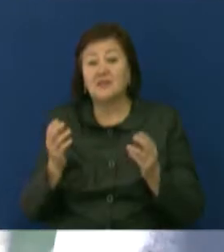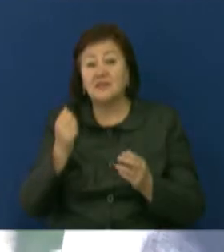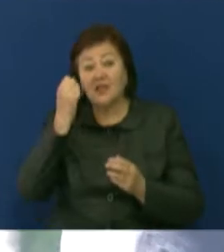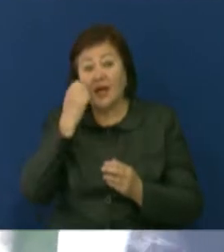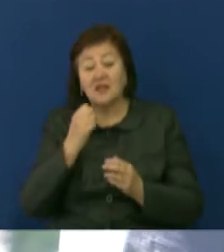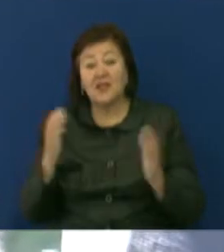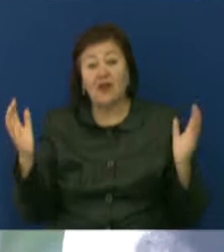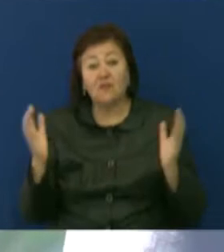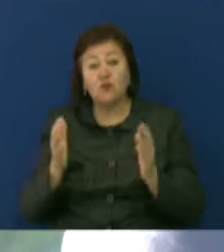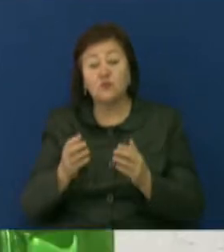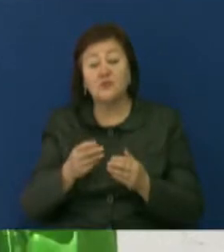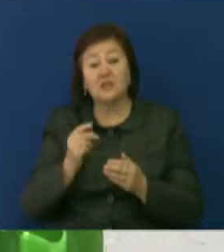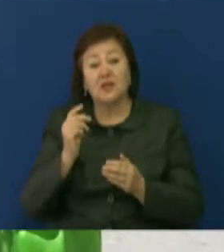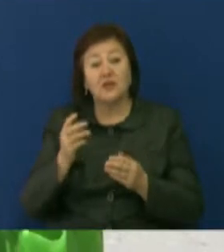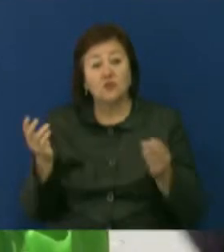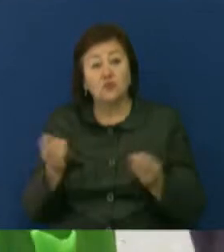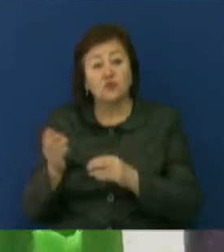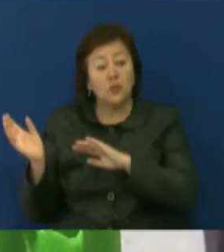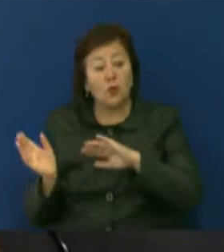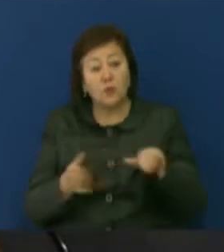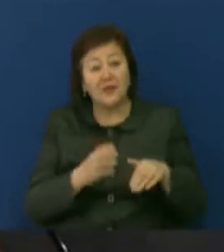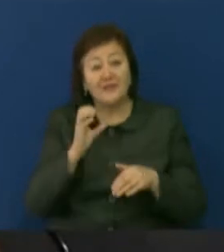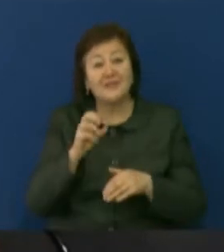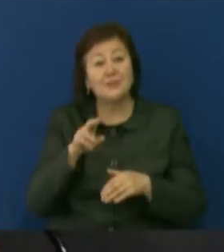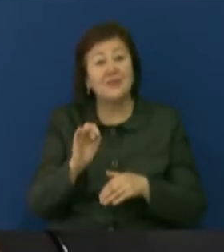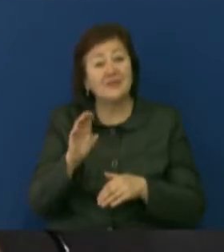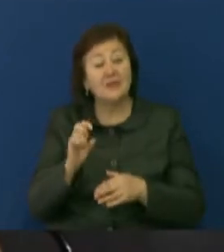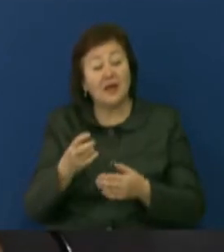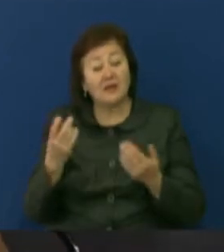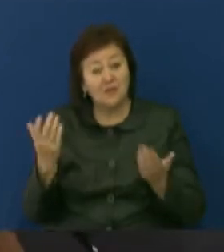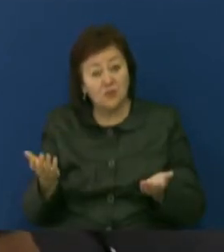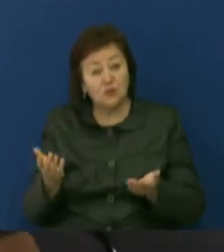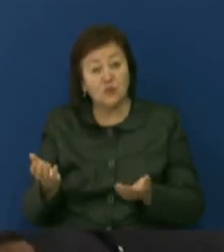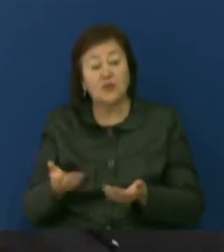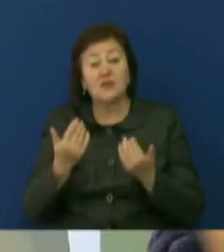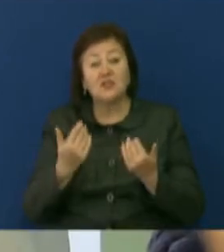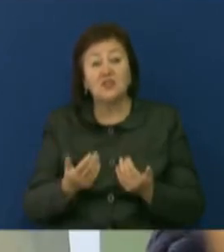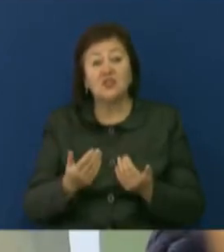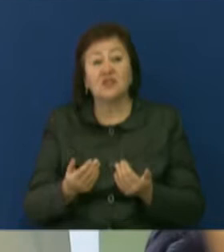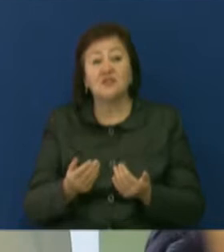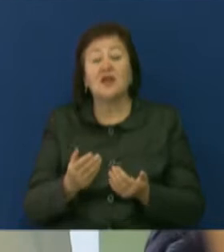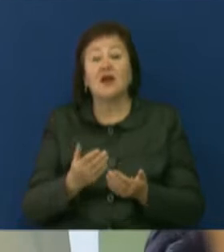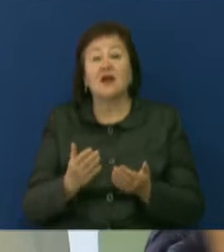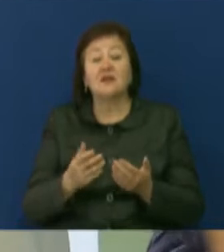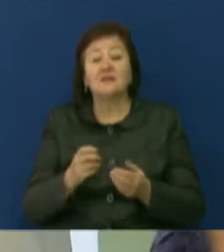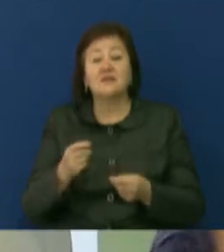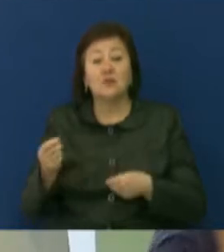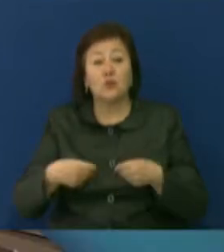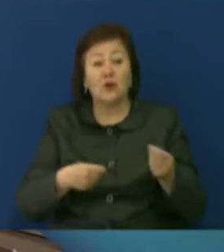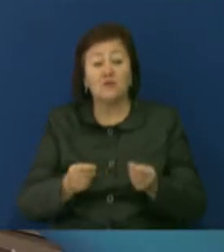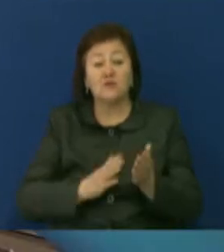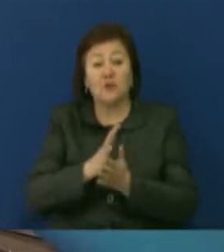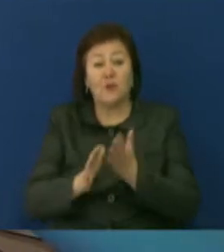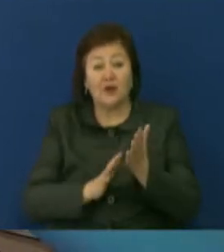болған. Айта кету керек, жергілікті әкімдік өкілдерімен тілдескеннен кейін жүргізушілер желіге шықты. Түстен кейін белсенділермен